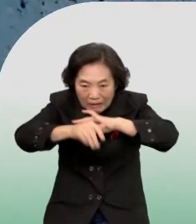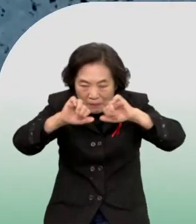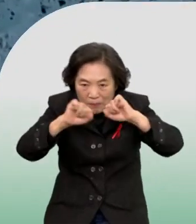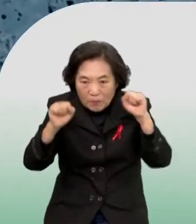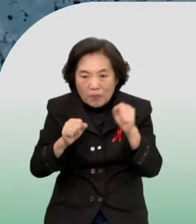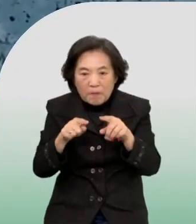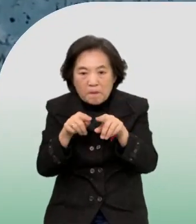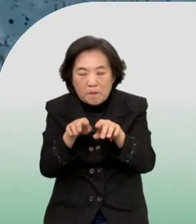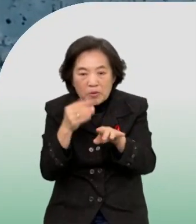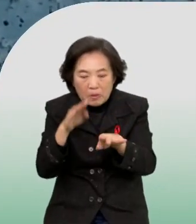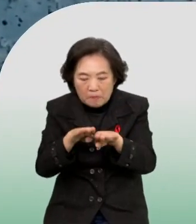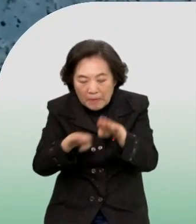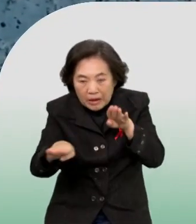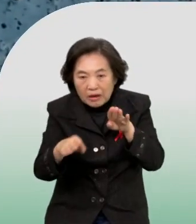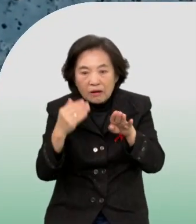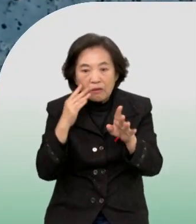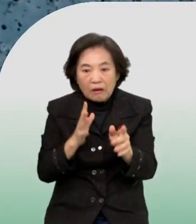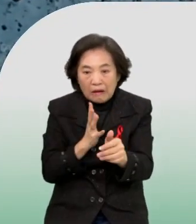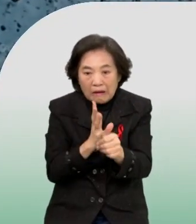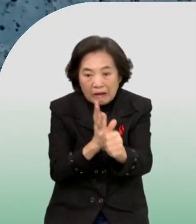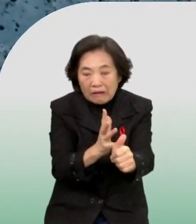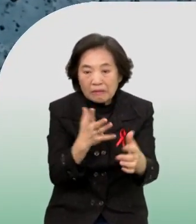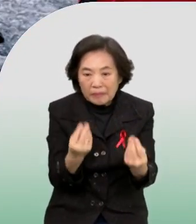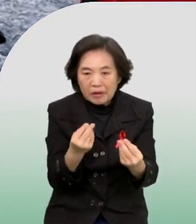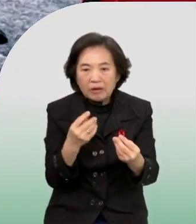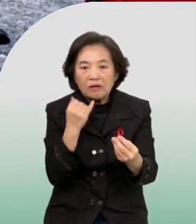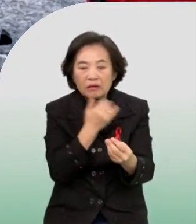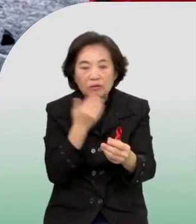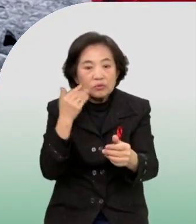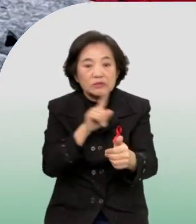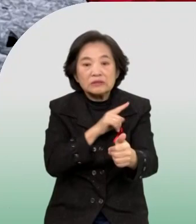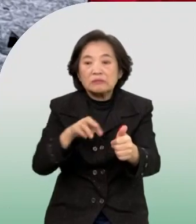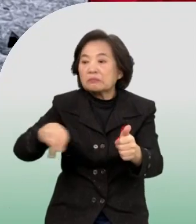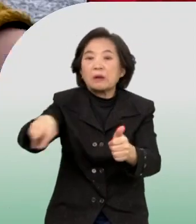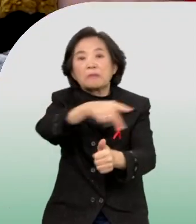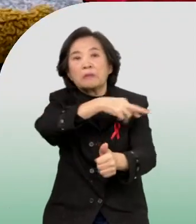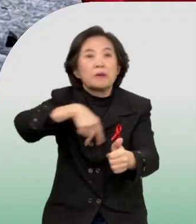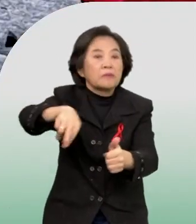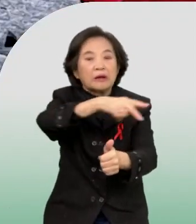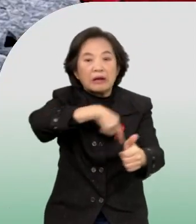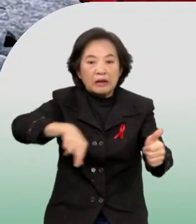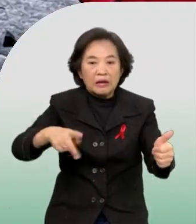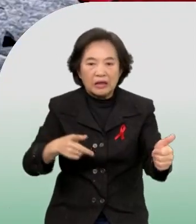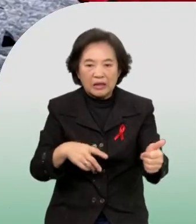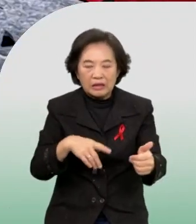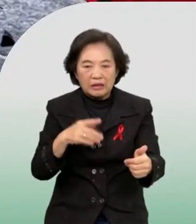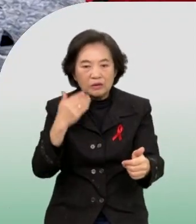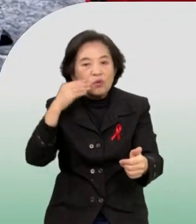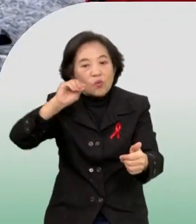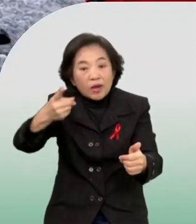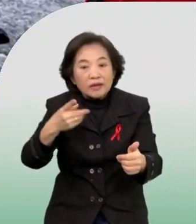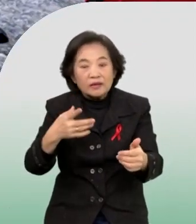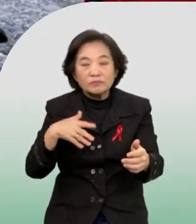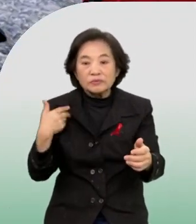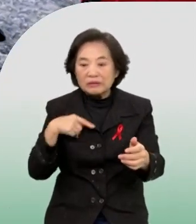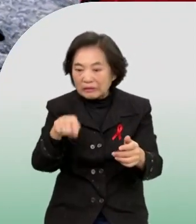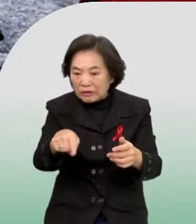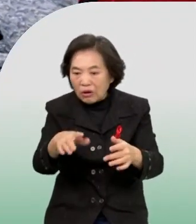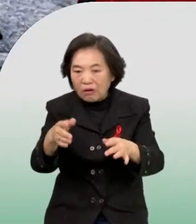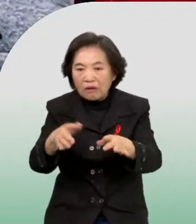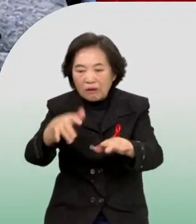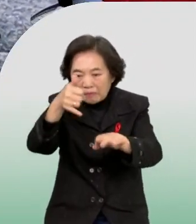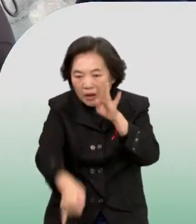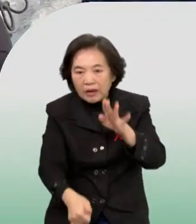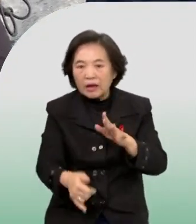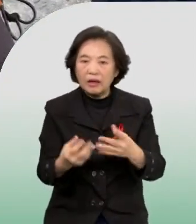缝。如果没有每一个人没有紧紧跟在我后面，比如说他自己乱跑，想跑到右边去，想跑到左边去，你很容易不知道前面有个洞，你就